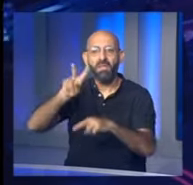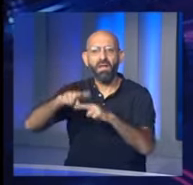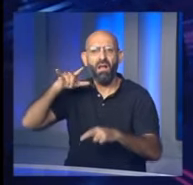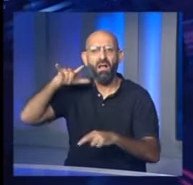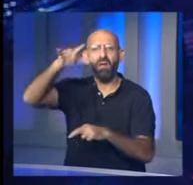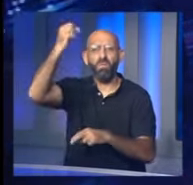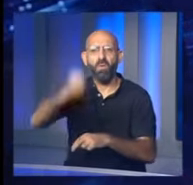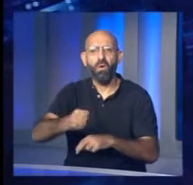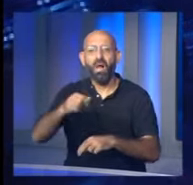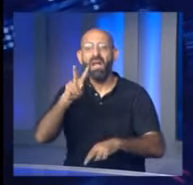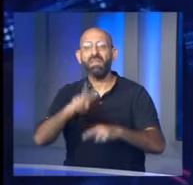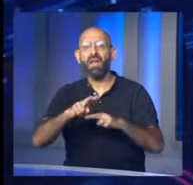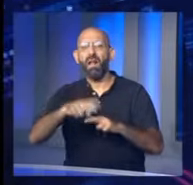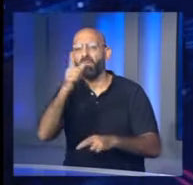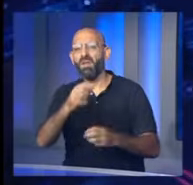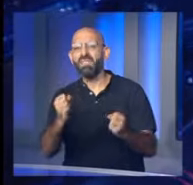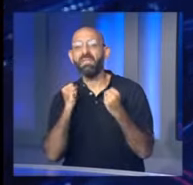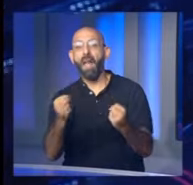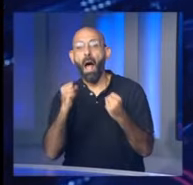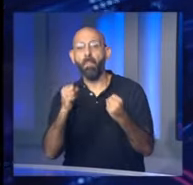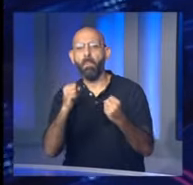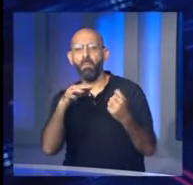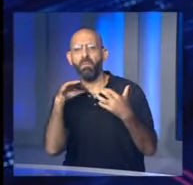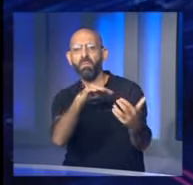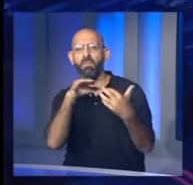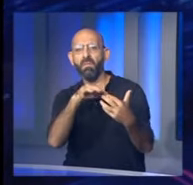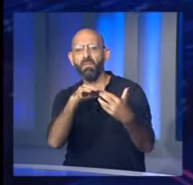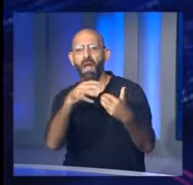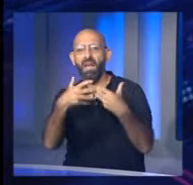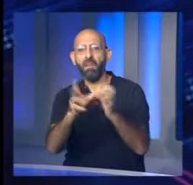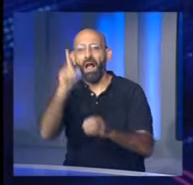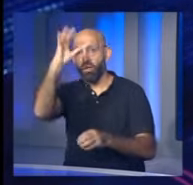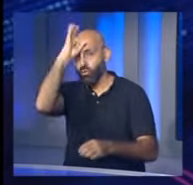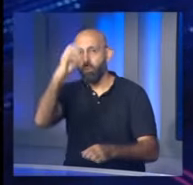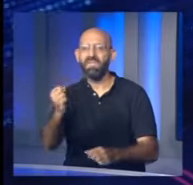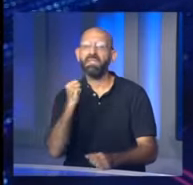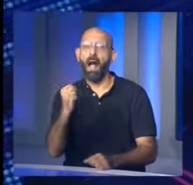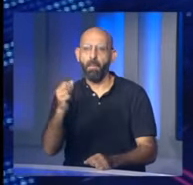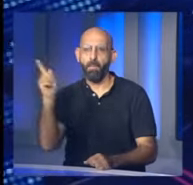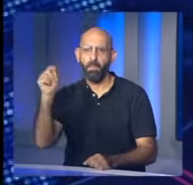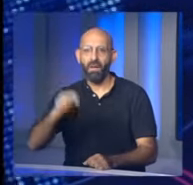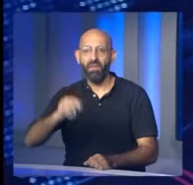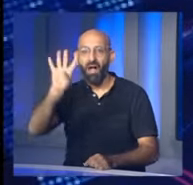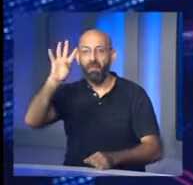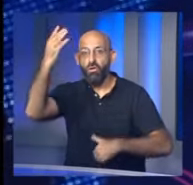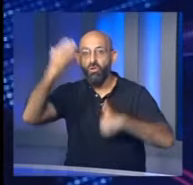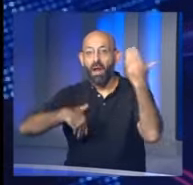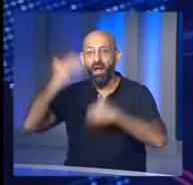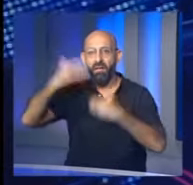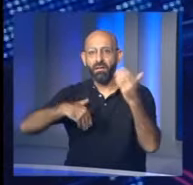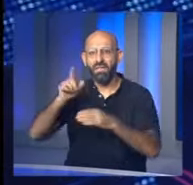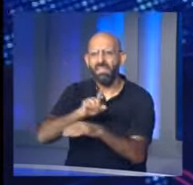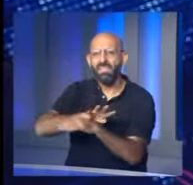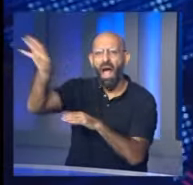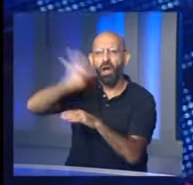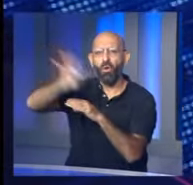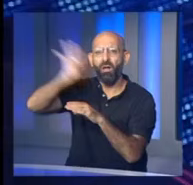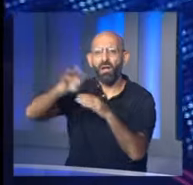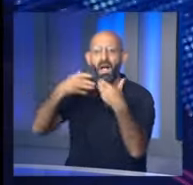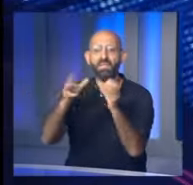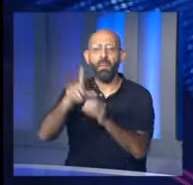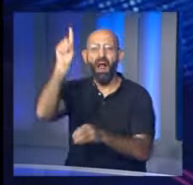الناقوره وسلاح الجو العدوان الاسرائيلي يعترف بصعوبه نقل الجرحى اربعه جرحى في الجليل جراء